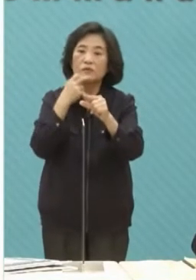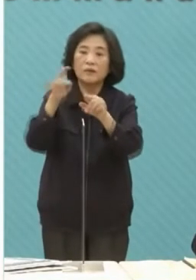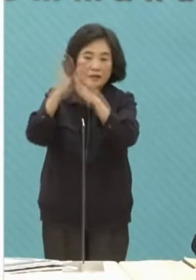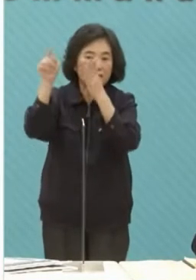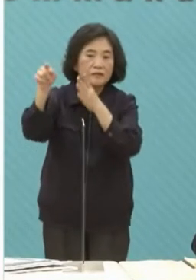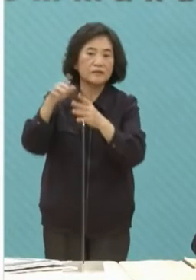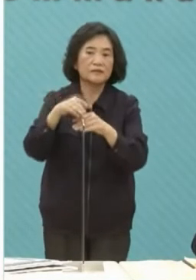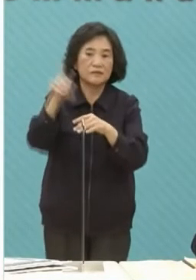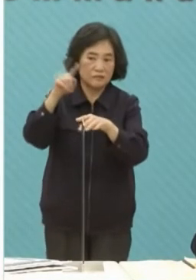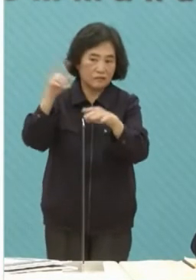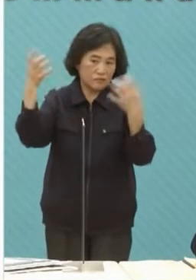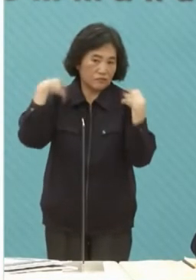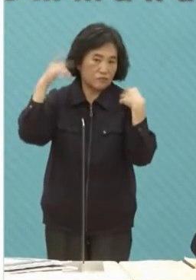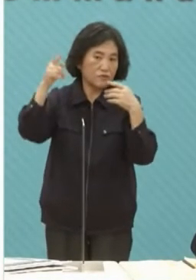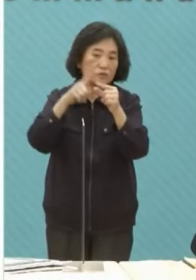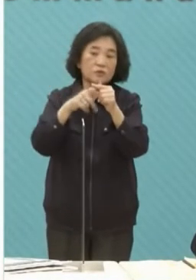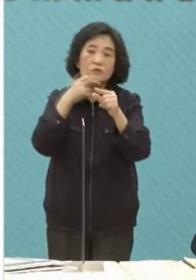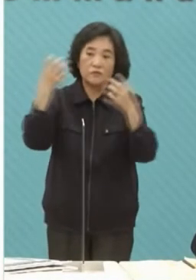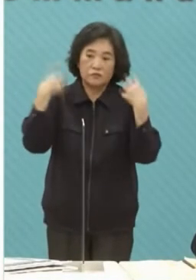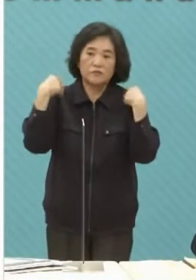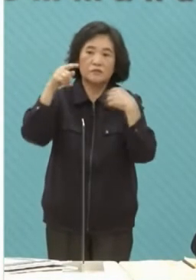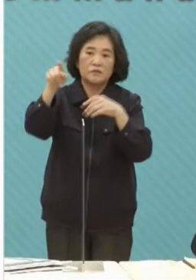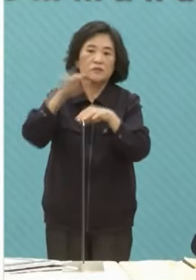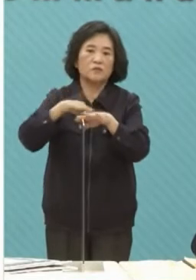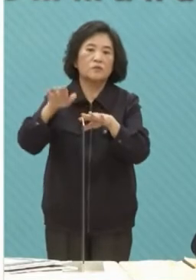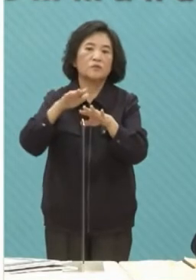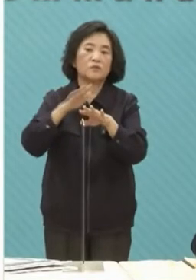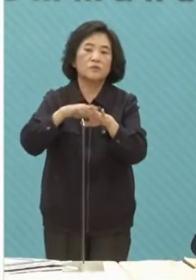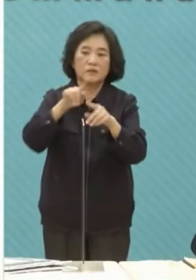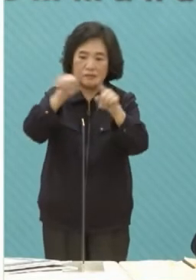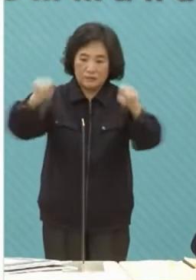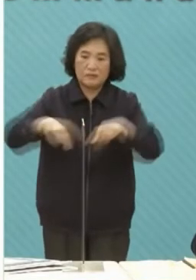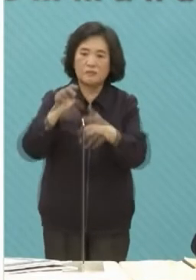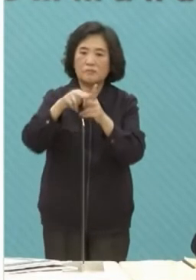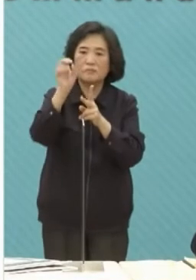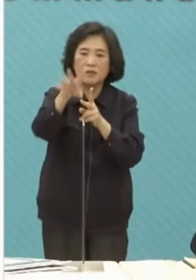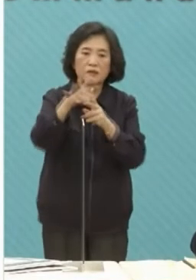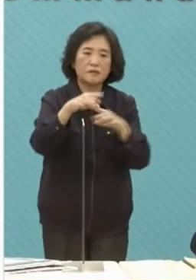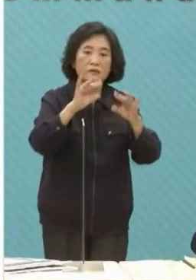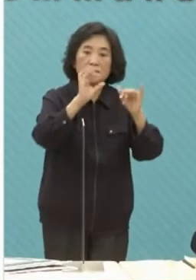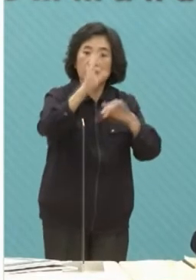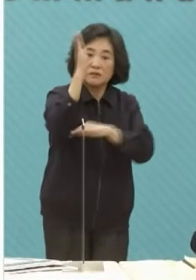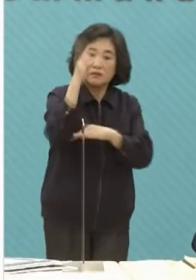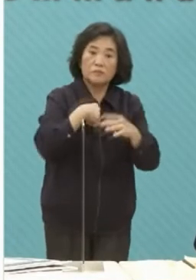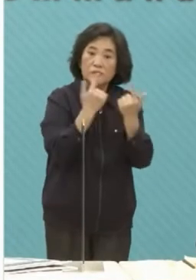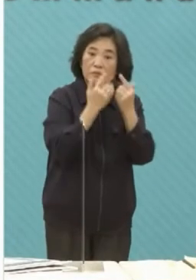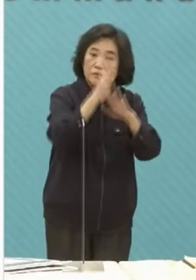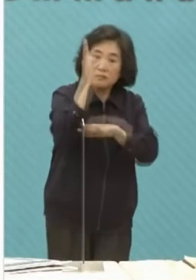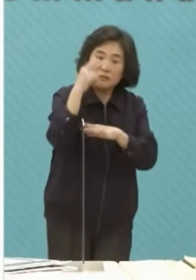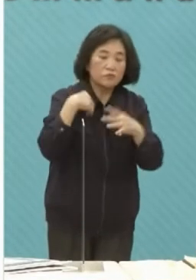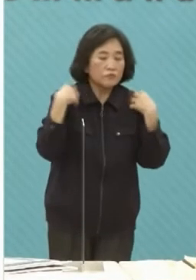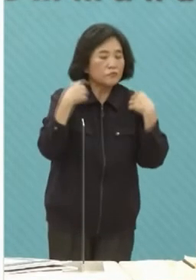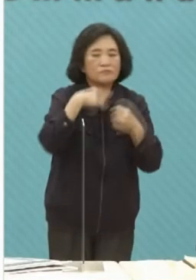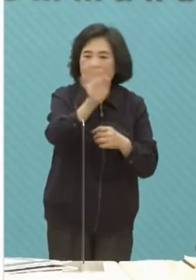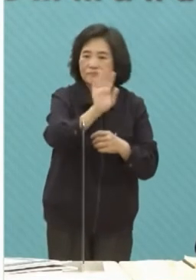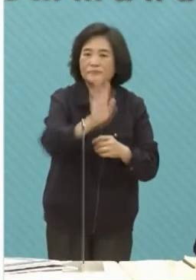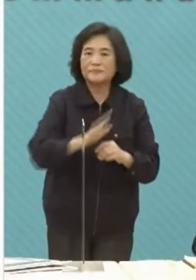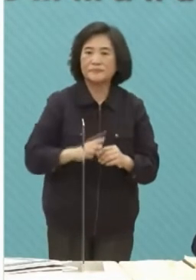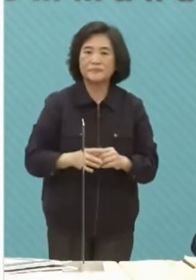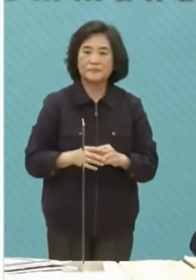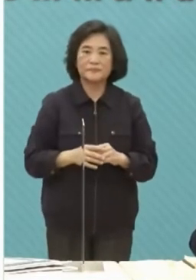接开居隔书，这个就以后就不会再透过相关的地方政府。第二个问题是，